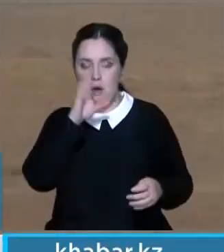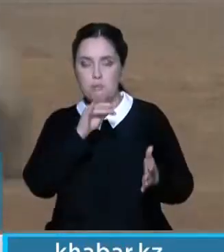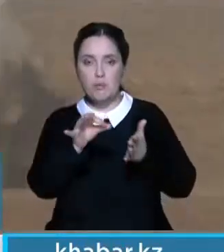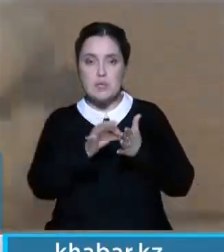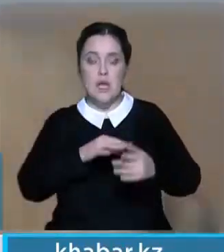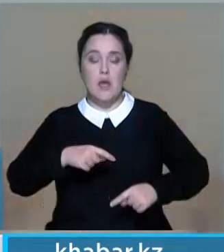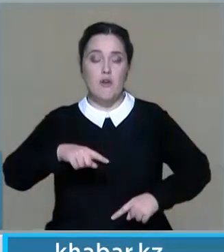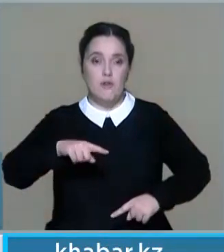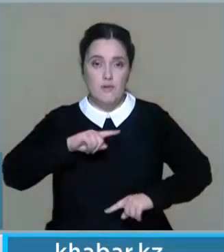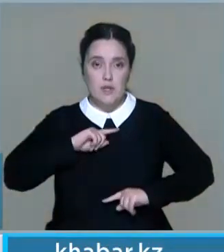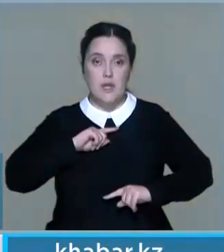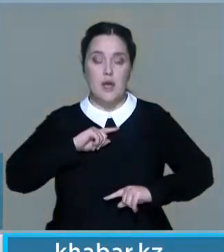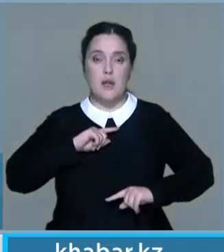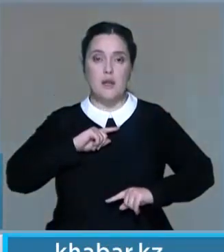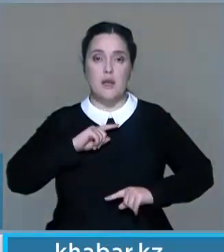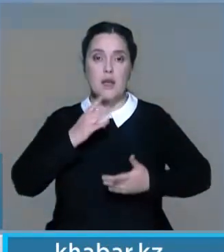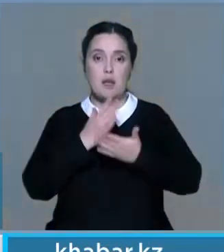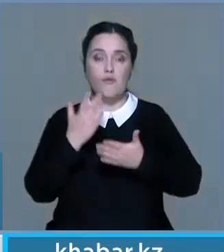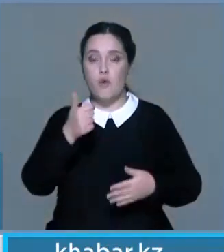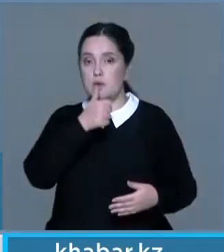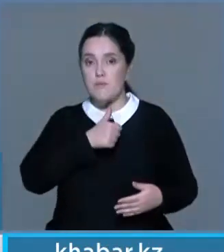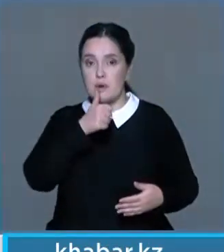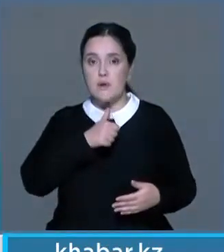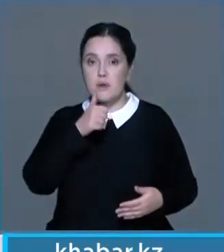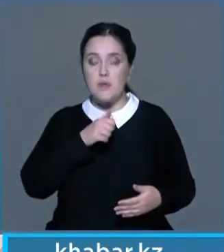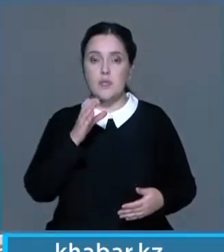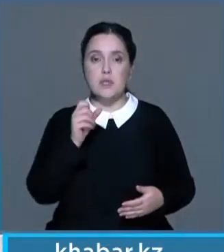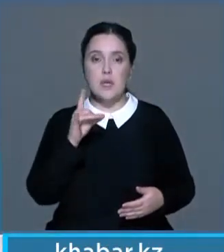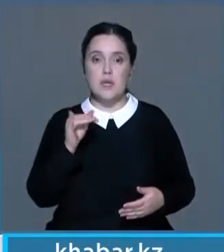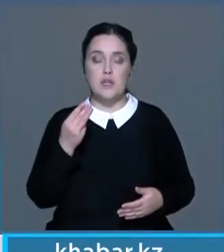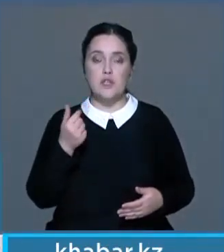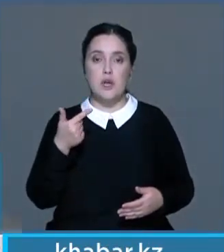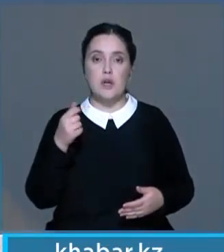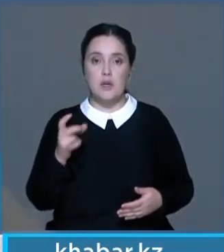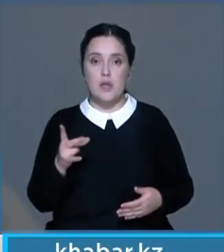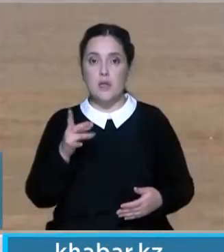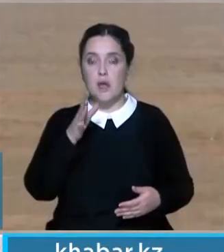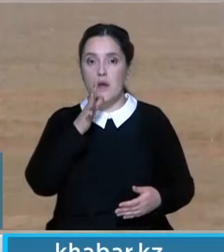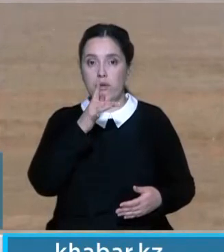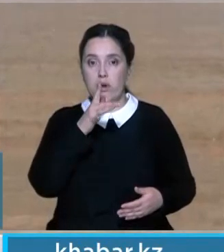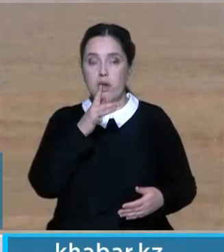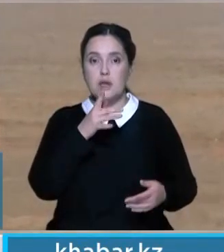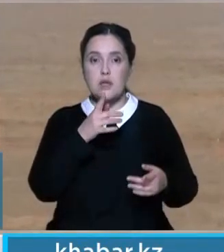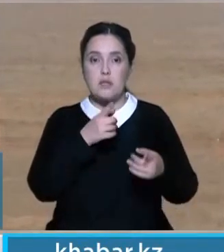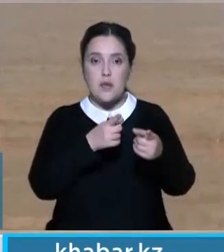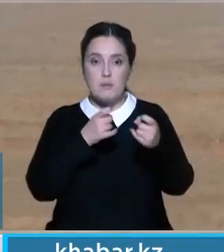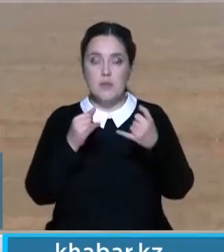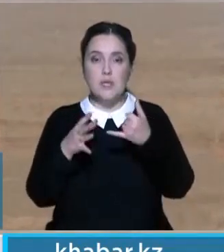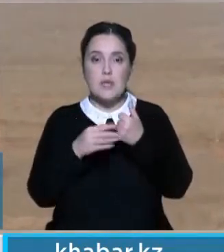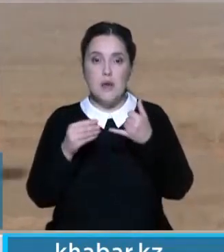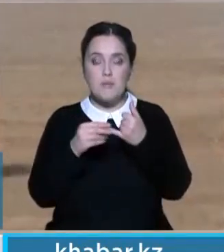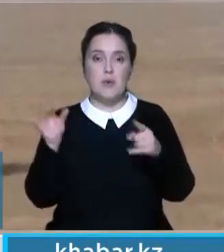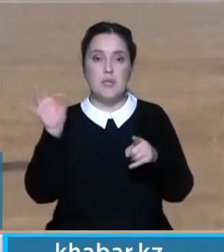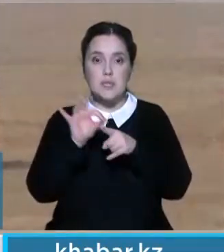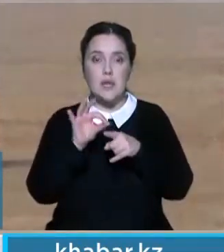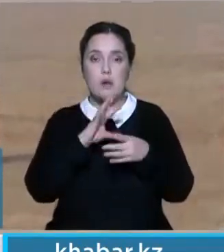Финальной частью модернизации комплекса стали его испытания на полигоне Сарышаган. Систему проверяли во время стрельбы по воздушным мишеням и наземным целям.